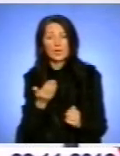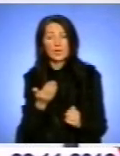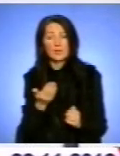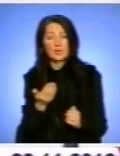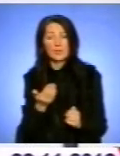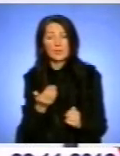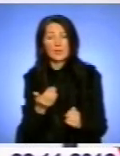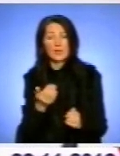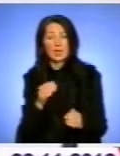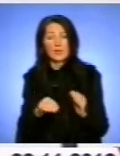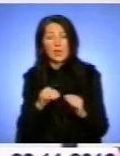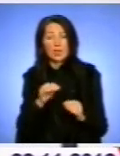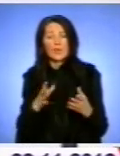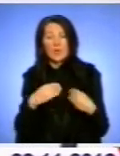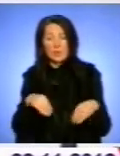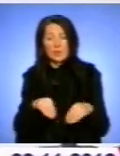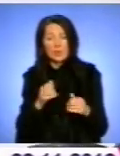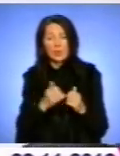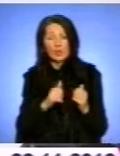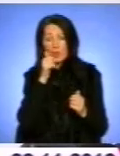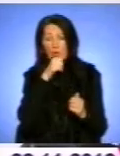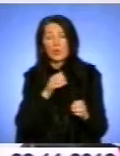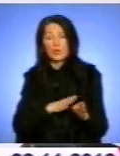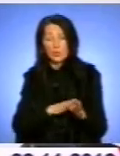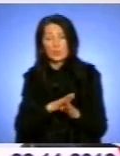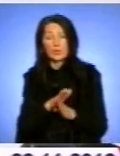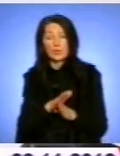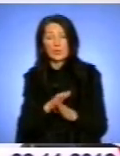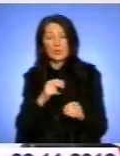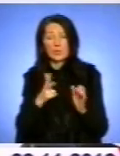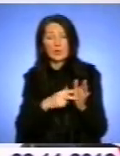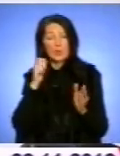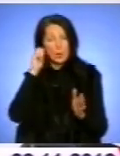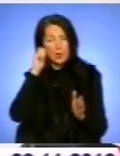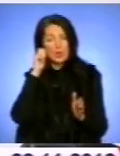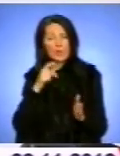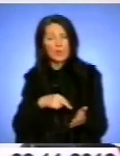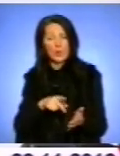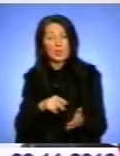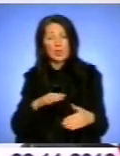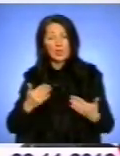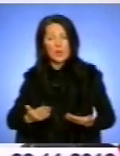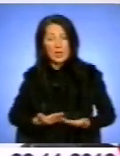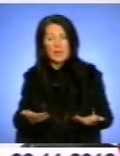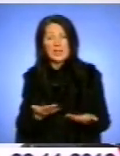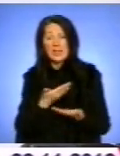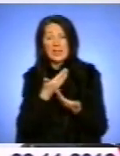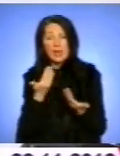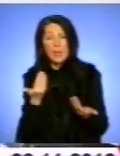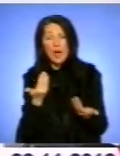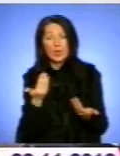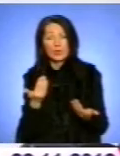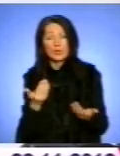Вони влаштовані в сім'ї, і кожного року вони досягають зрілого віку, 18 років, вони виходять в середовище, де не мають